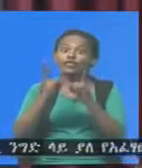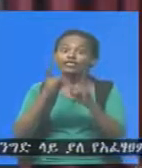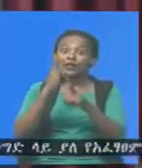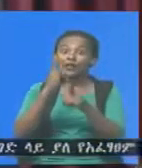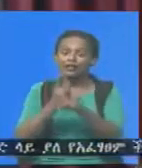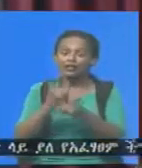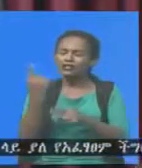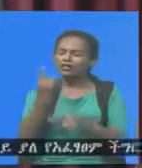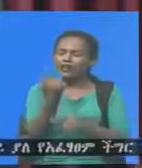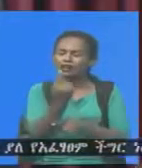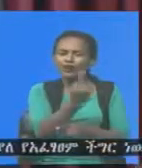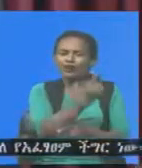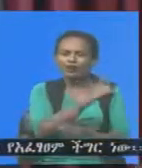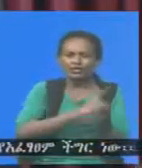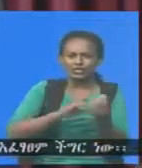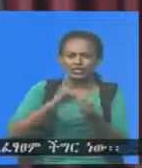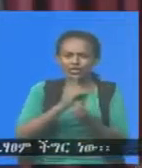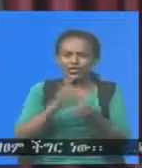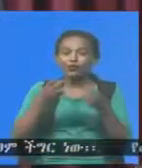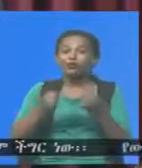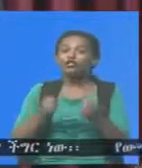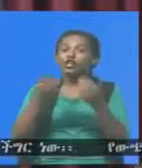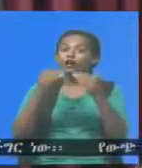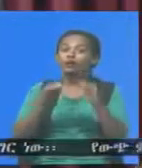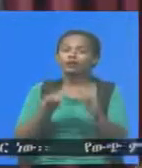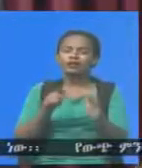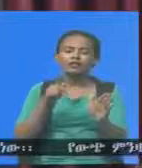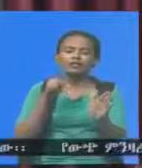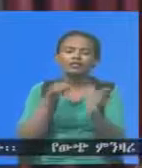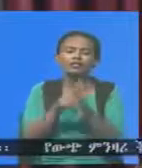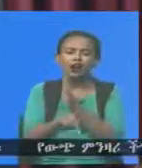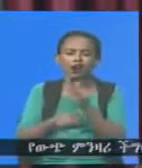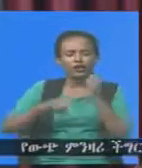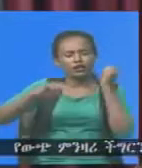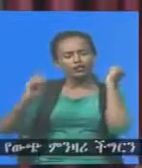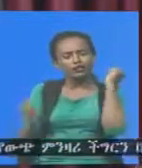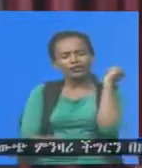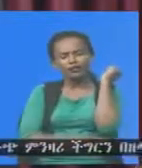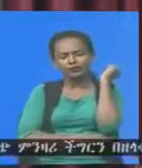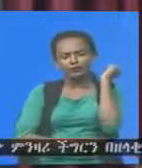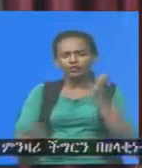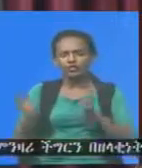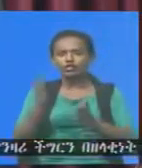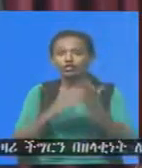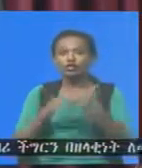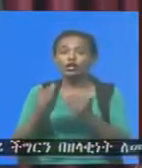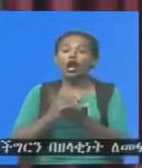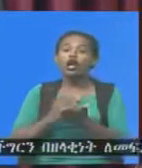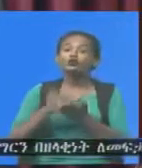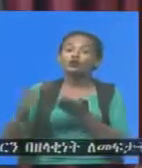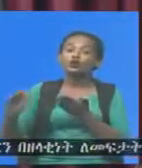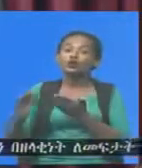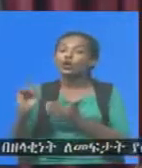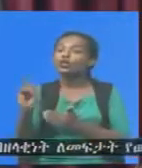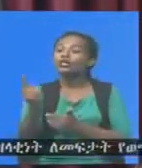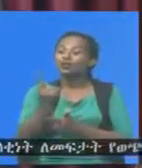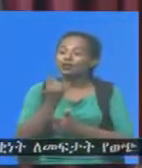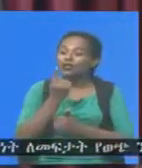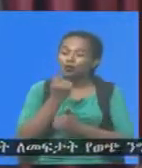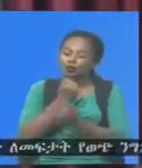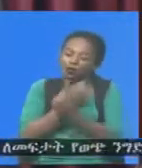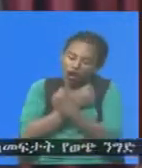እያንዳንዱ ክልል በተቻለ መጠን ግድያን ግርፋትን ችግርን አስወግዶ የመጣበትን አቅፎ